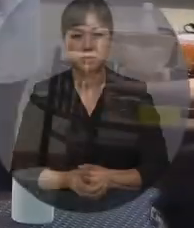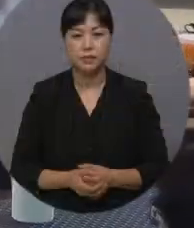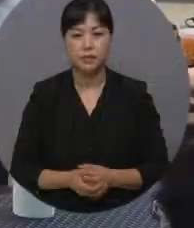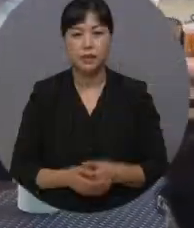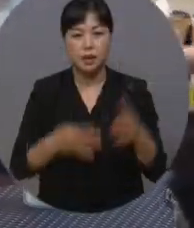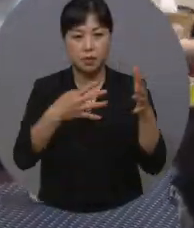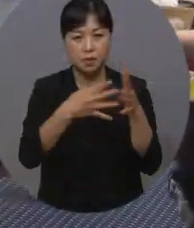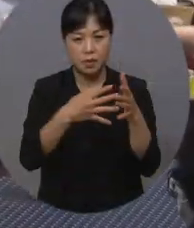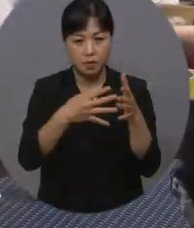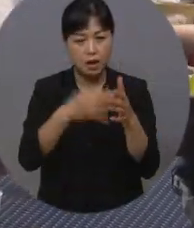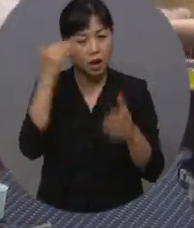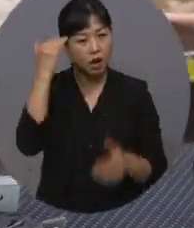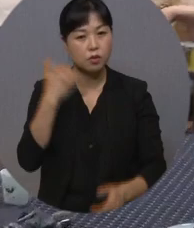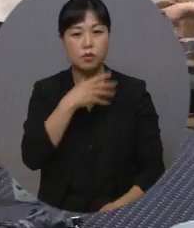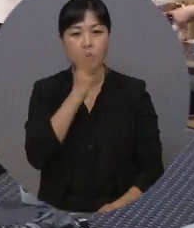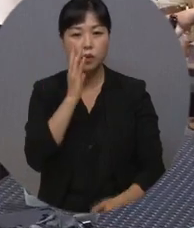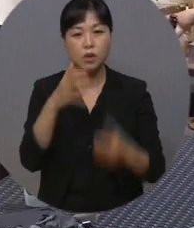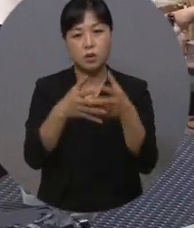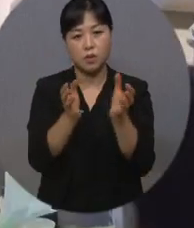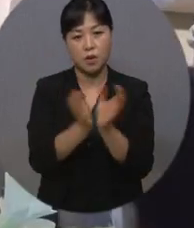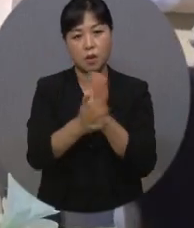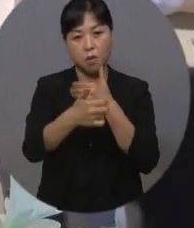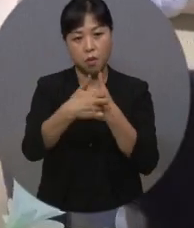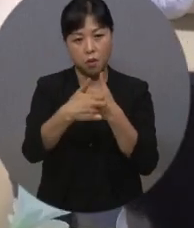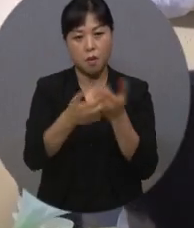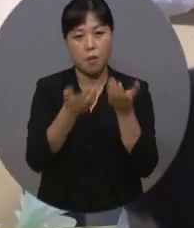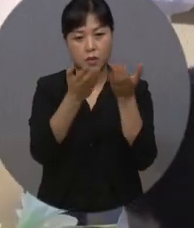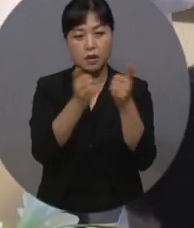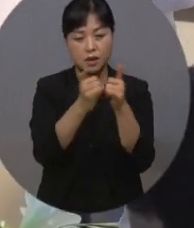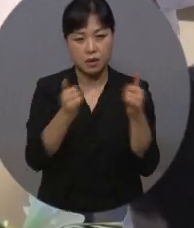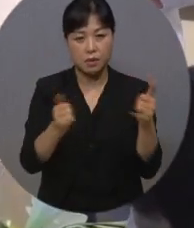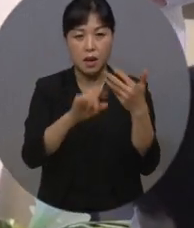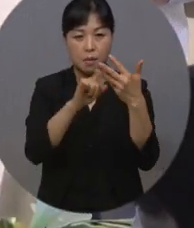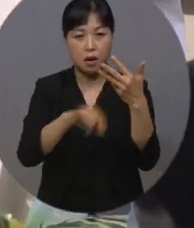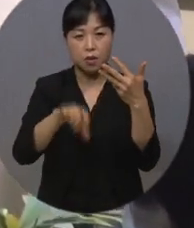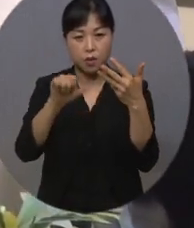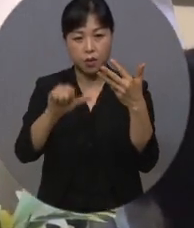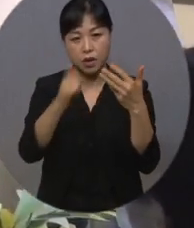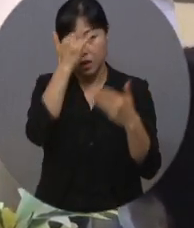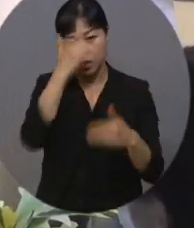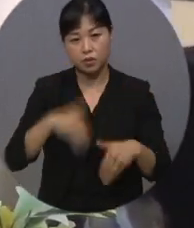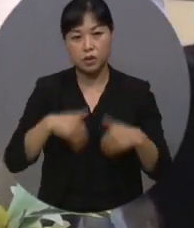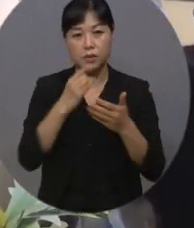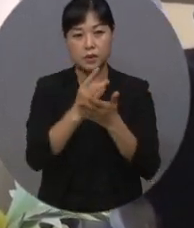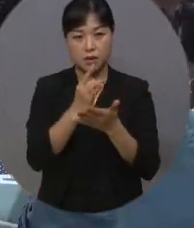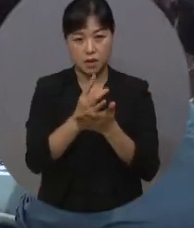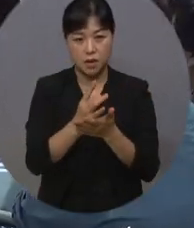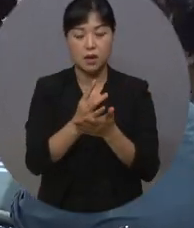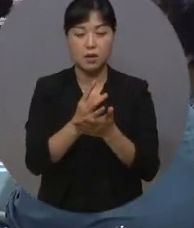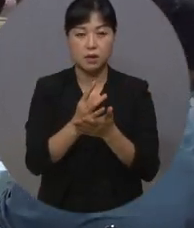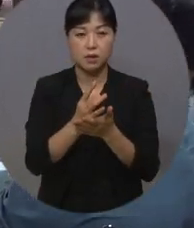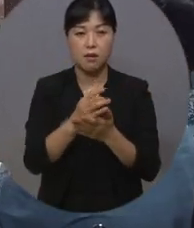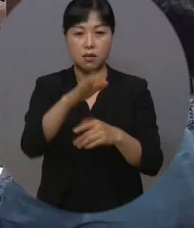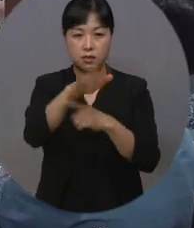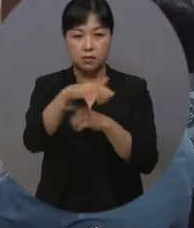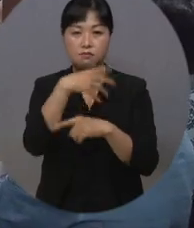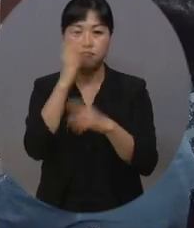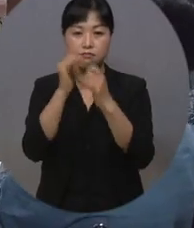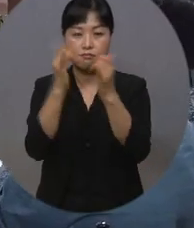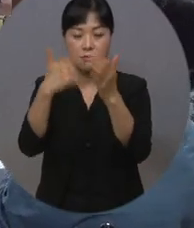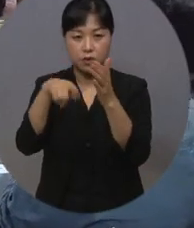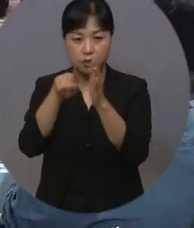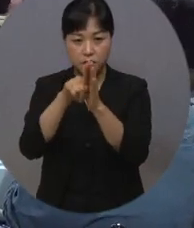사단법인 대한노인회 1호 봉사원이 8월 5일 충남 천안에서 1호 사각지대에 놓인 시골 어르신들을 위한 1호